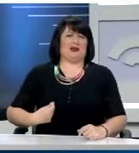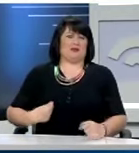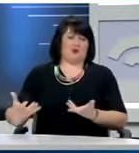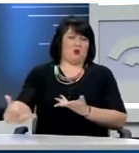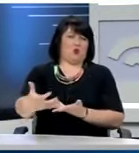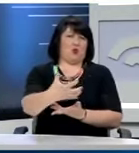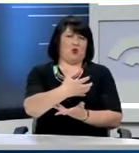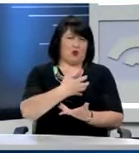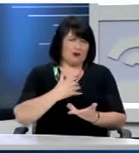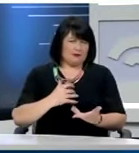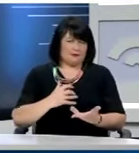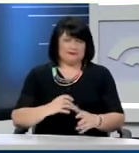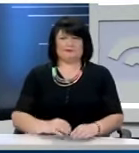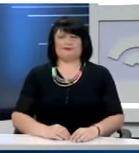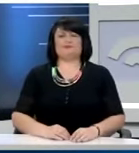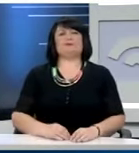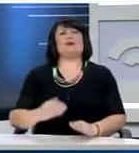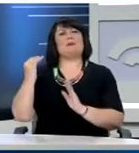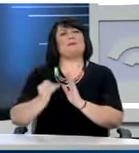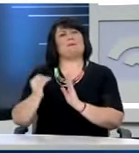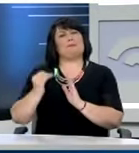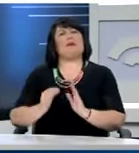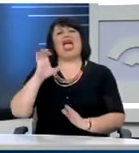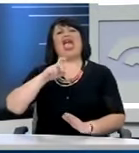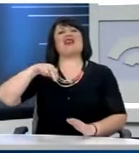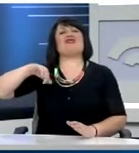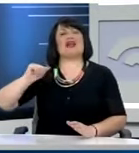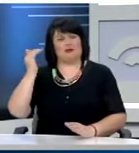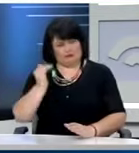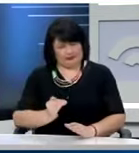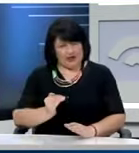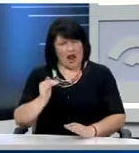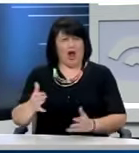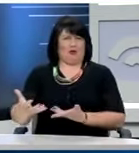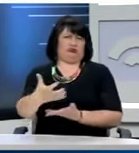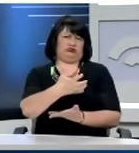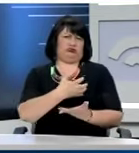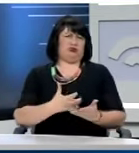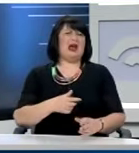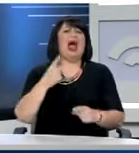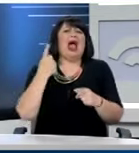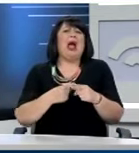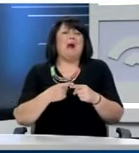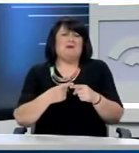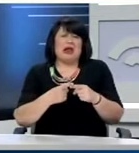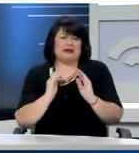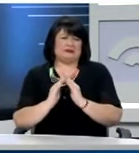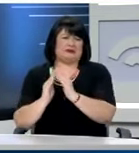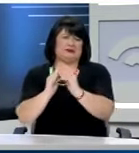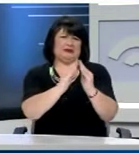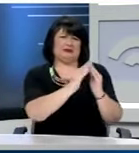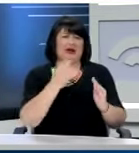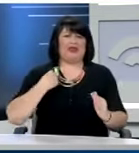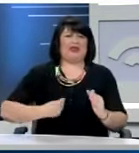έσοδα, παρά τις μειώσεις που θα κάνετε στον έμφυα σε αυτούς τους δήμους. Και βεβαίως οι λαϊκές συνοικίες θα έχουν